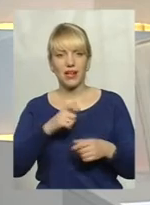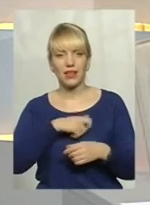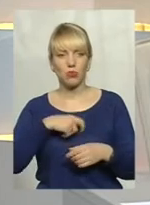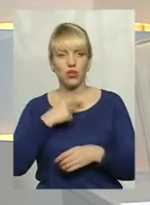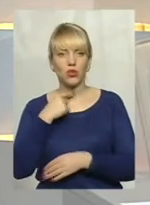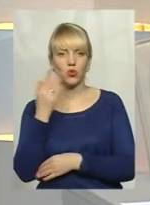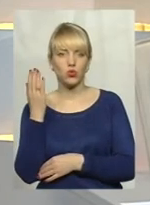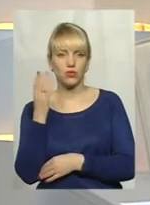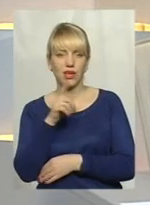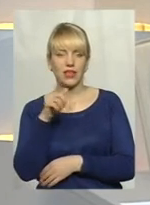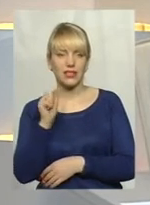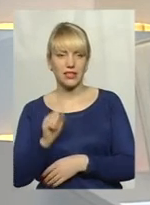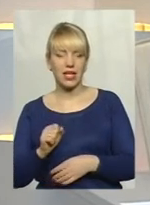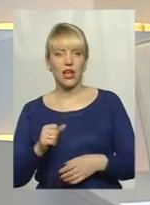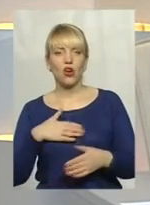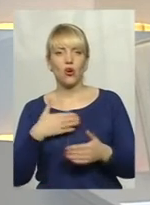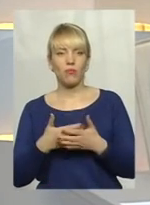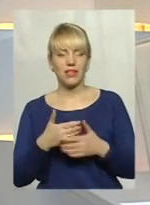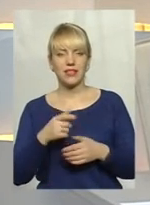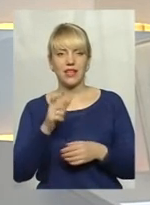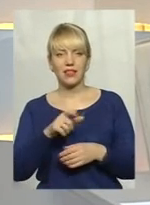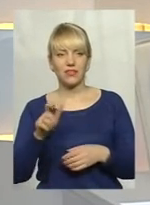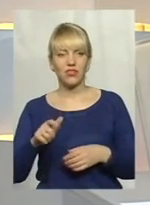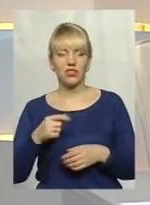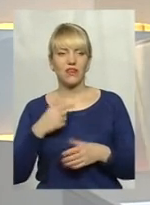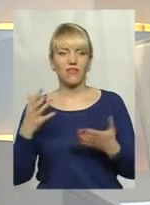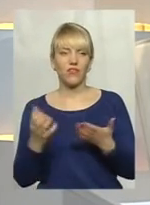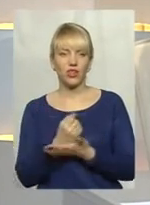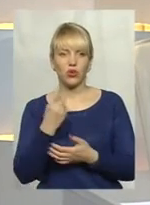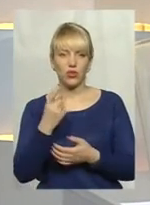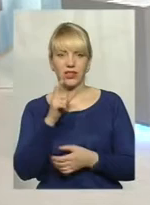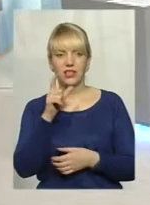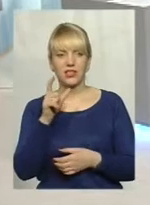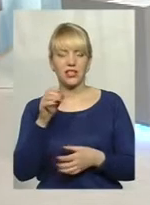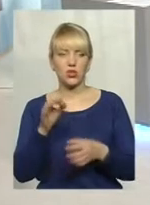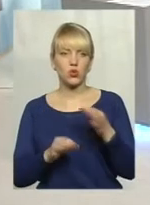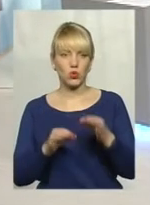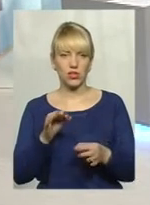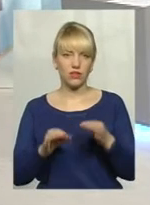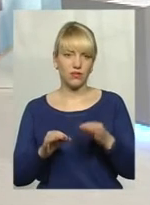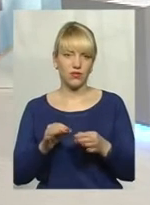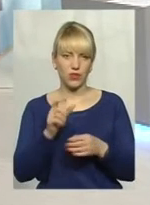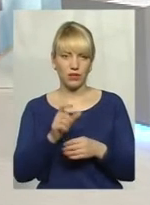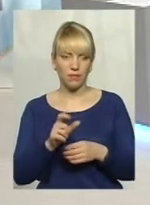навіть громадські активісти виграли один з судів.